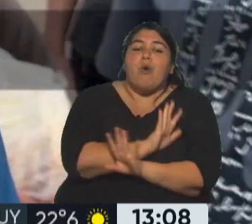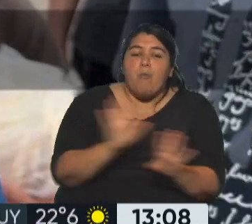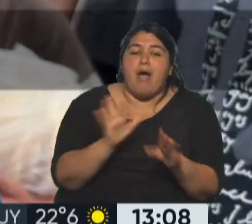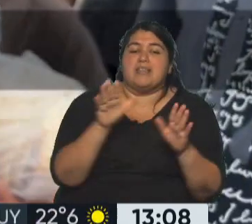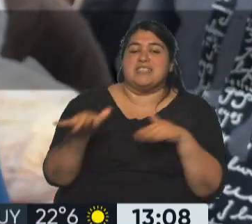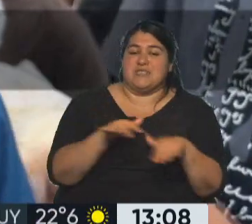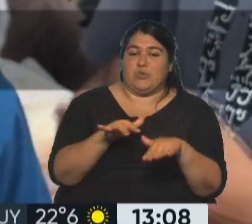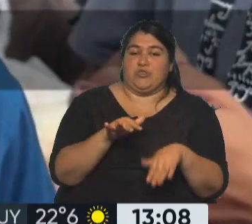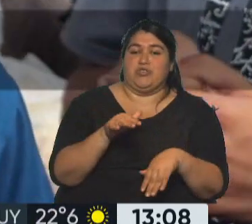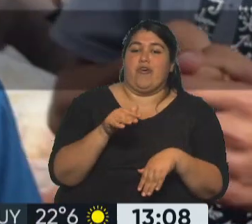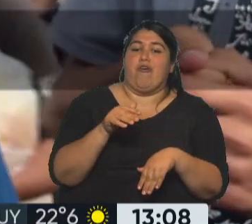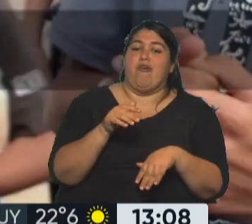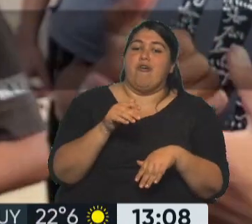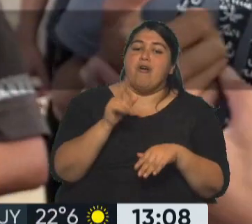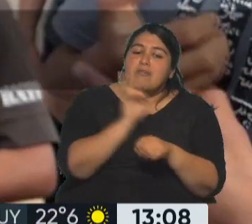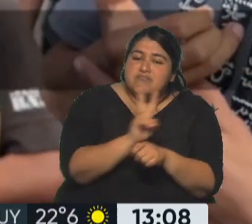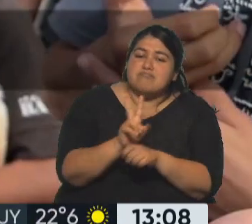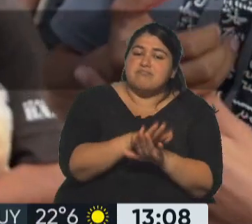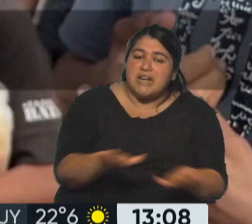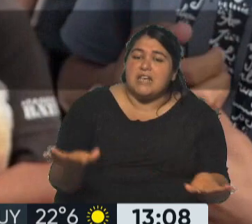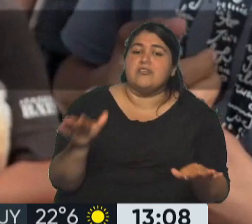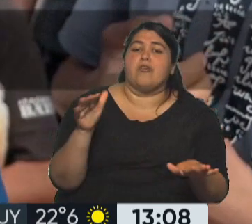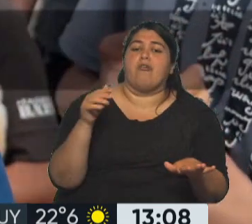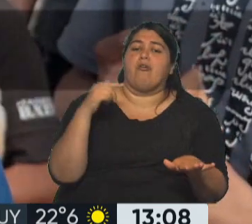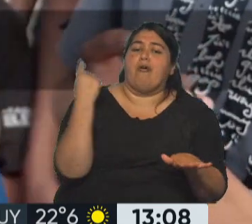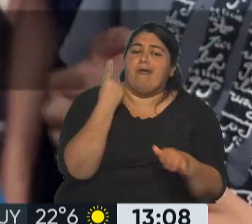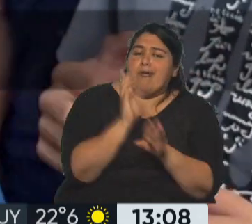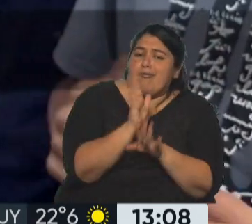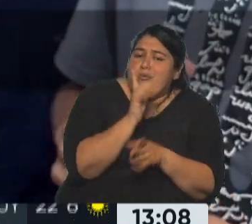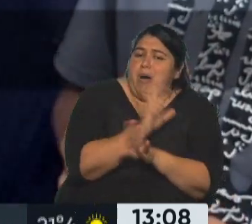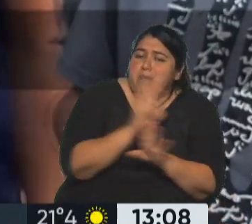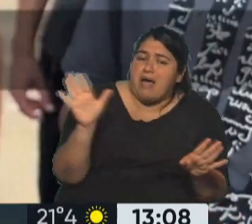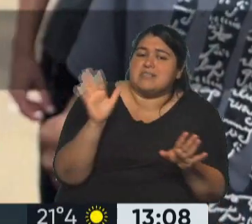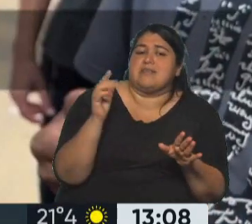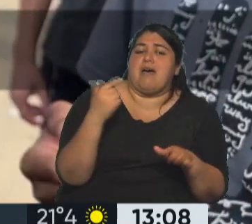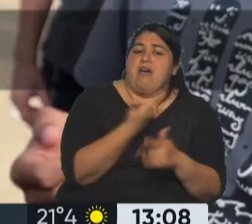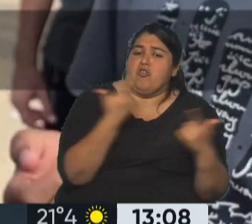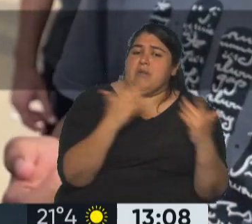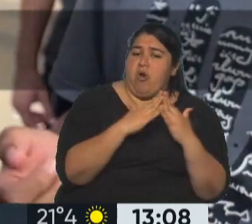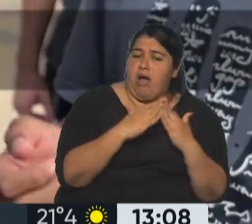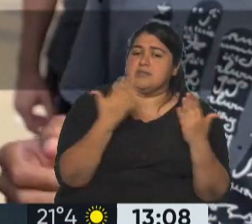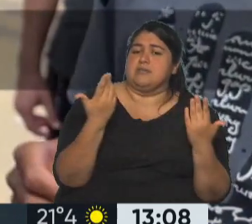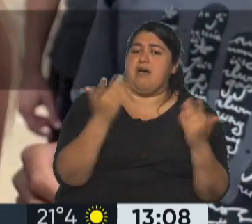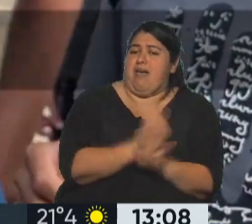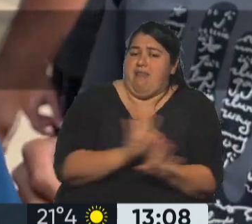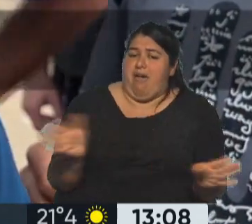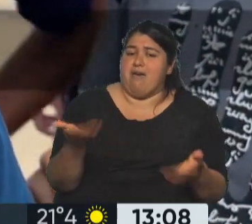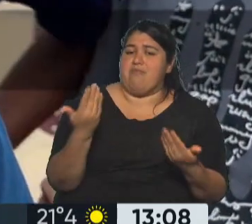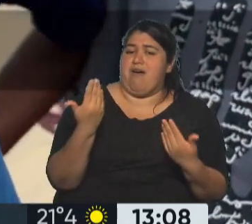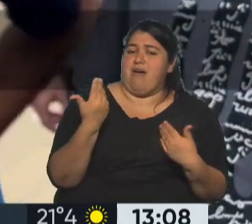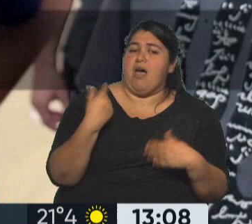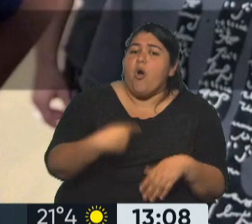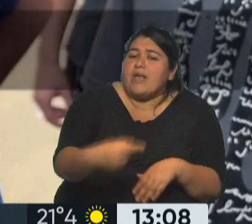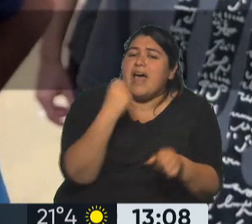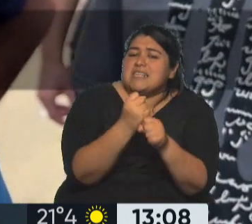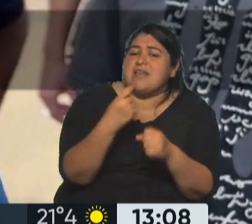بحط تبهدلنا مسكننا منا اي شي لوقت بد نضلنا زيك خلص يا عمي بكفي بكفي لعند